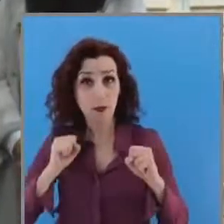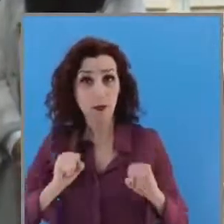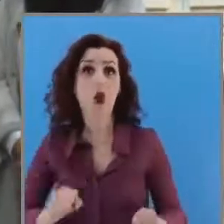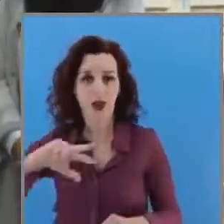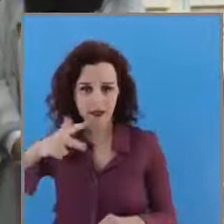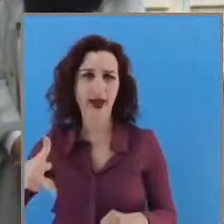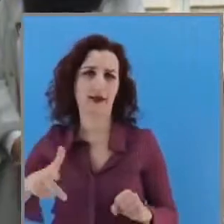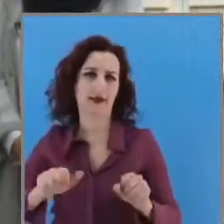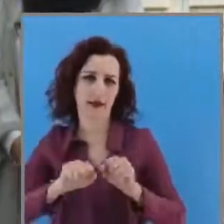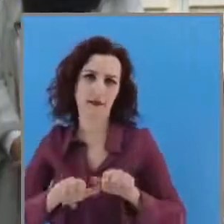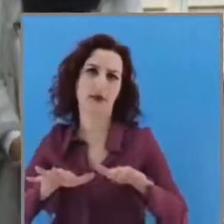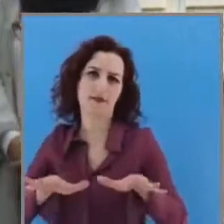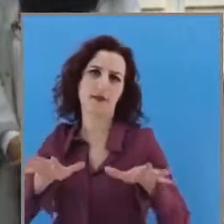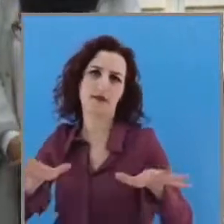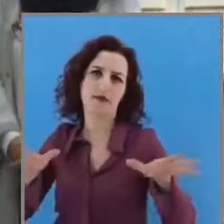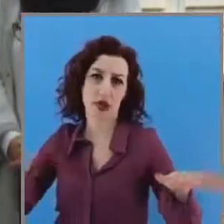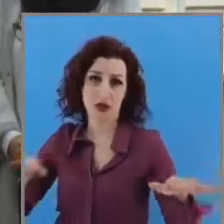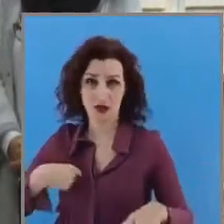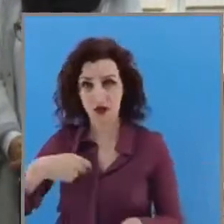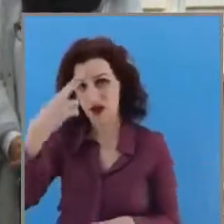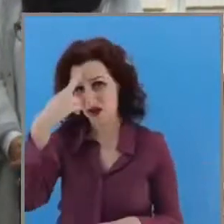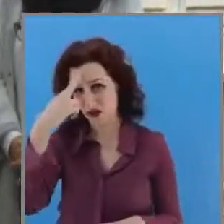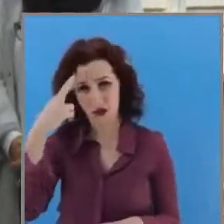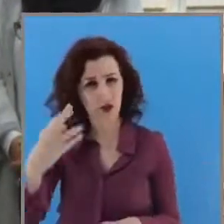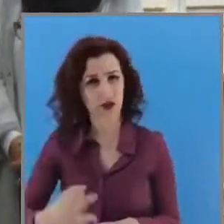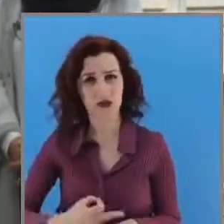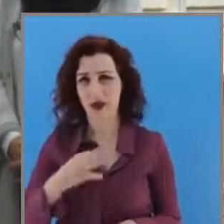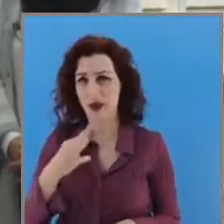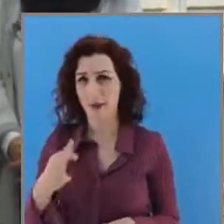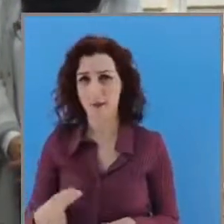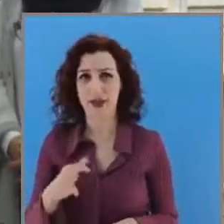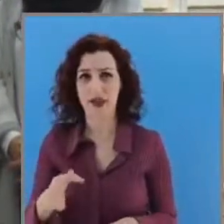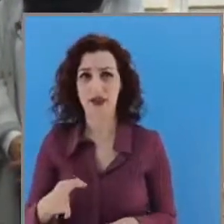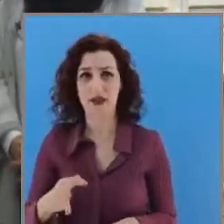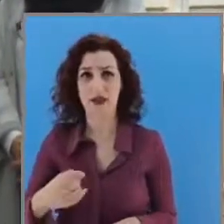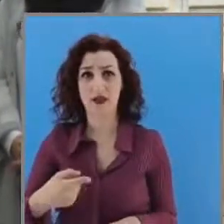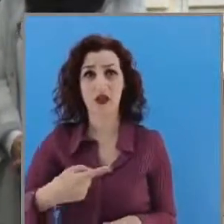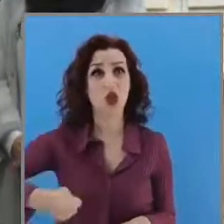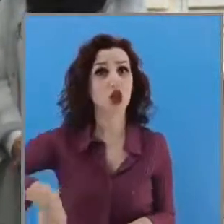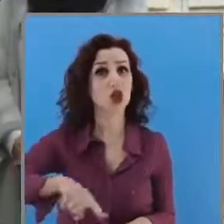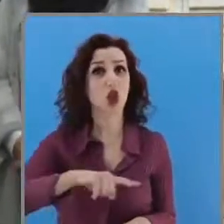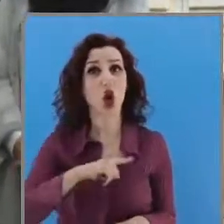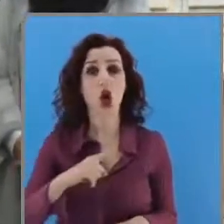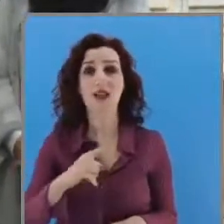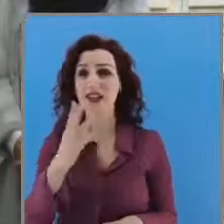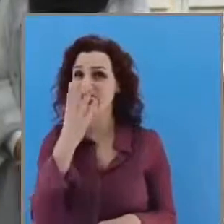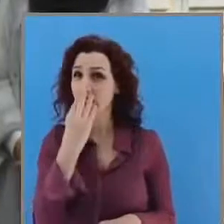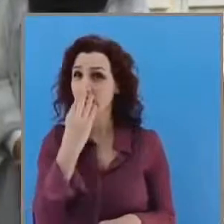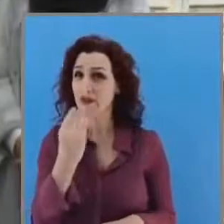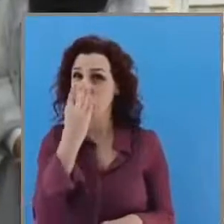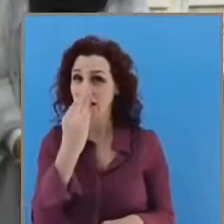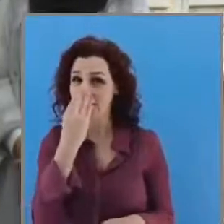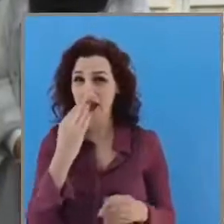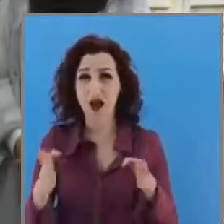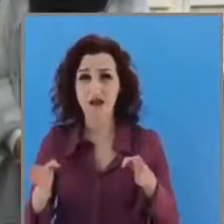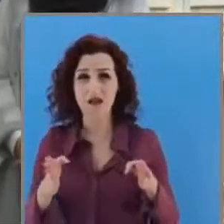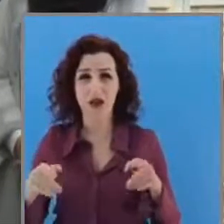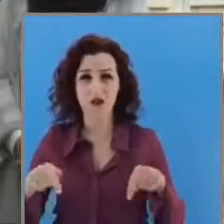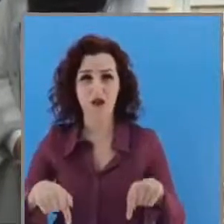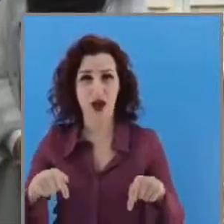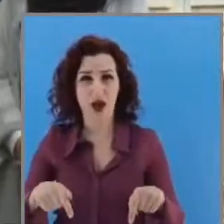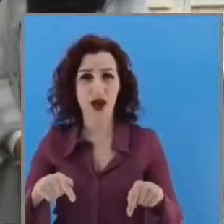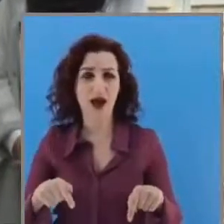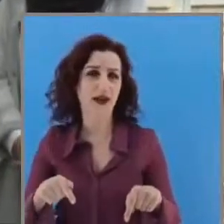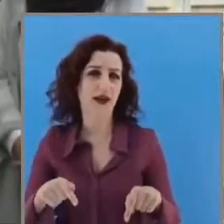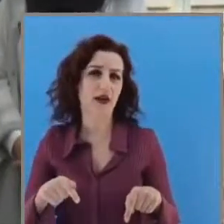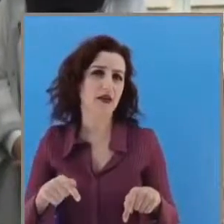ondata, perché io lo ricordo sempre, noi avremmo il picco dell'influenza stagionale che classicamente